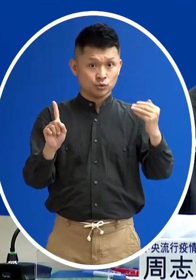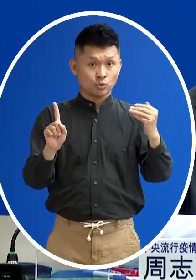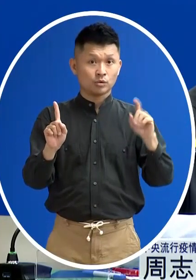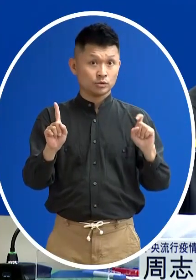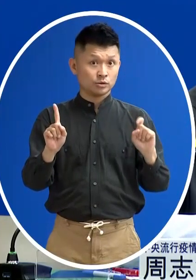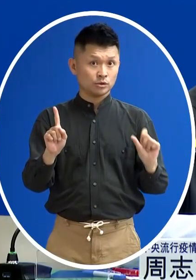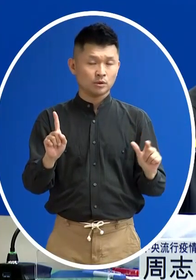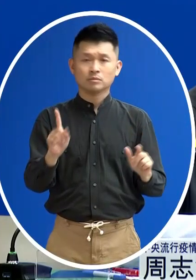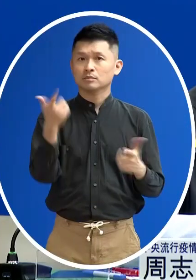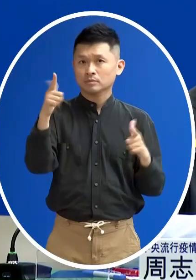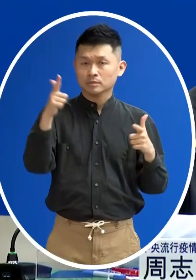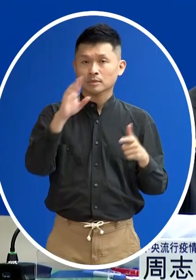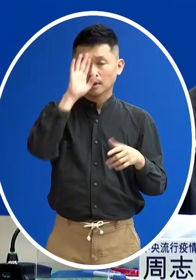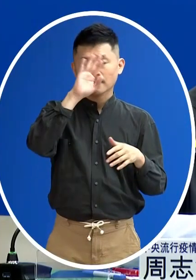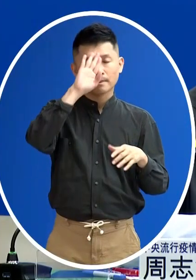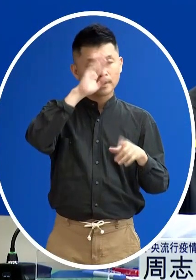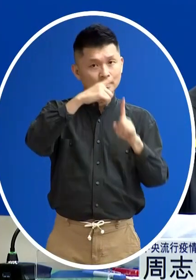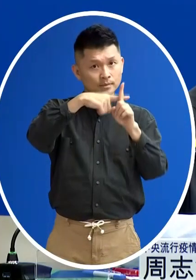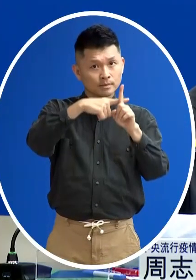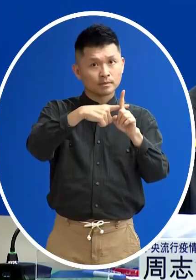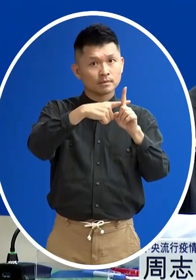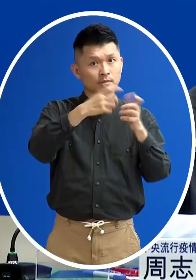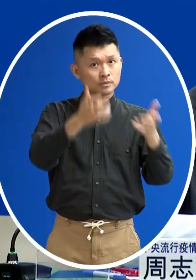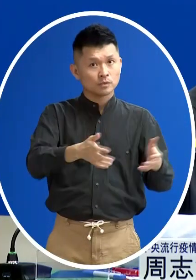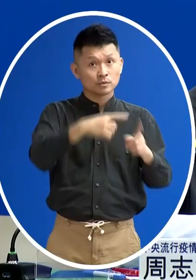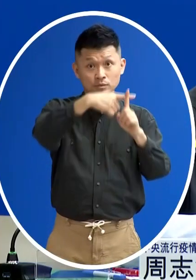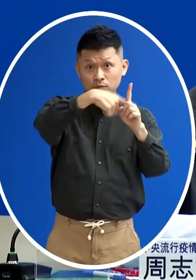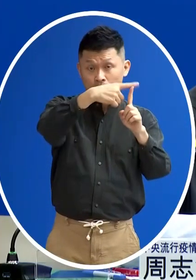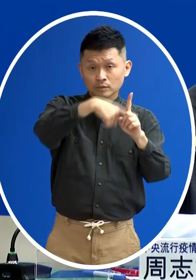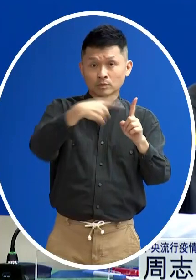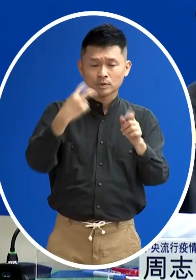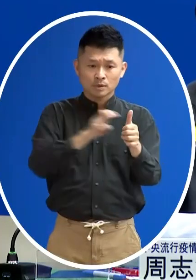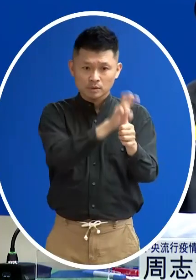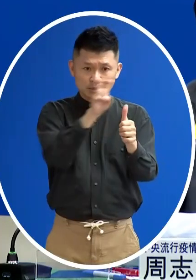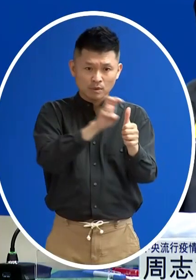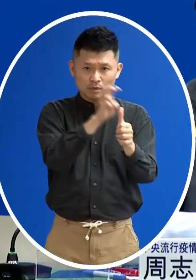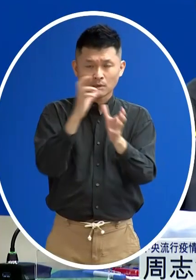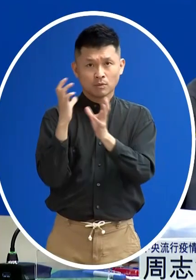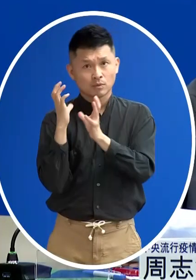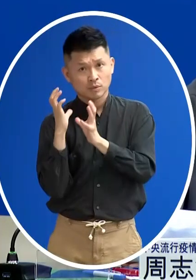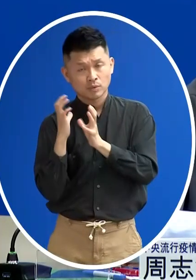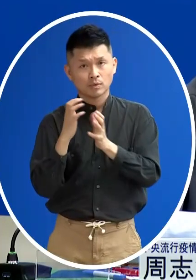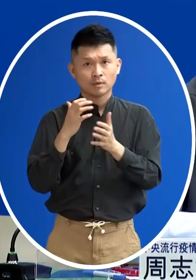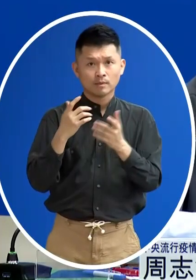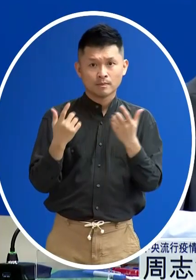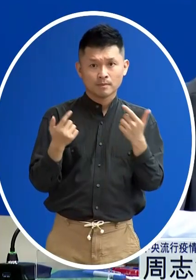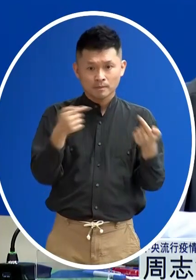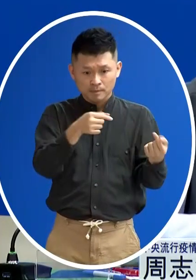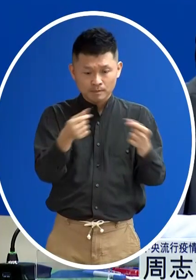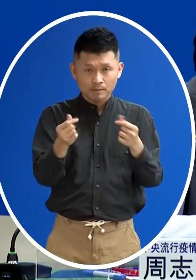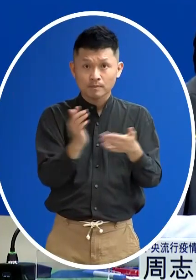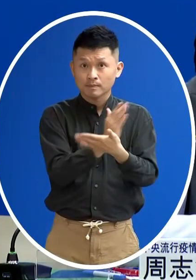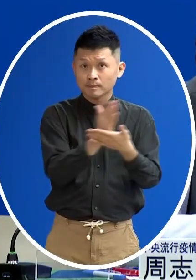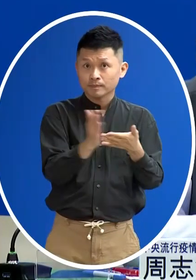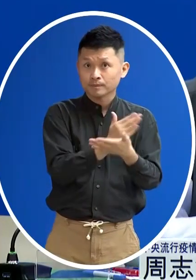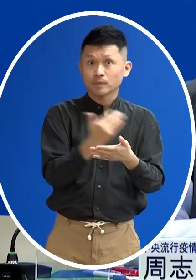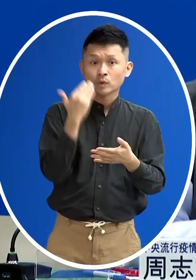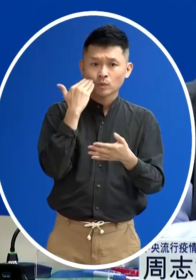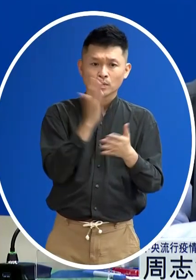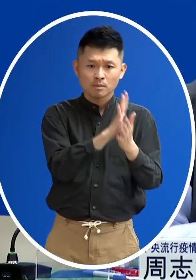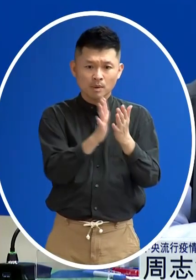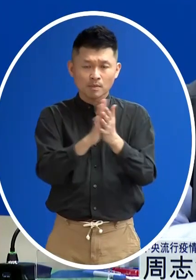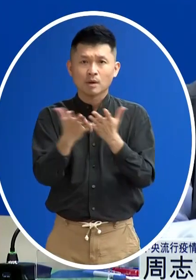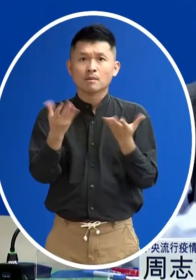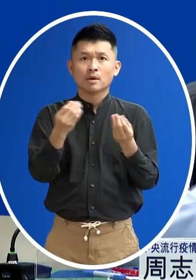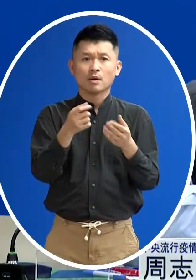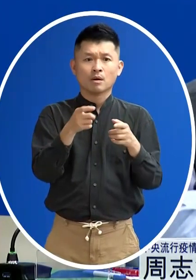它其实是要看这个病人的疾病严重度跟照护的负荷来做弹性的安排。如果说他没有做妥善的安排，有这个分